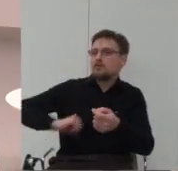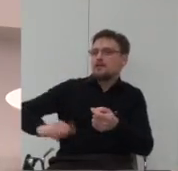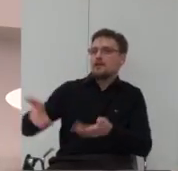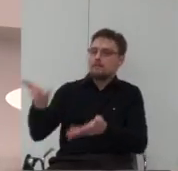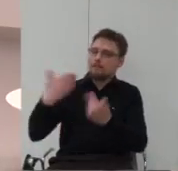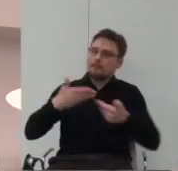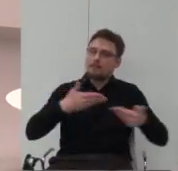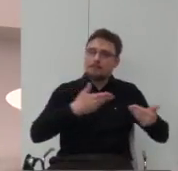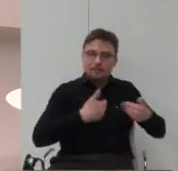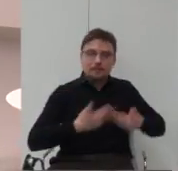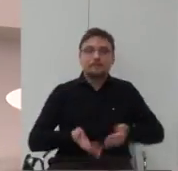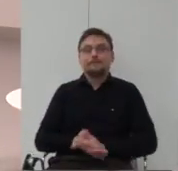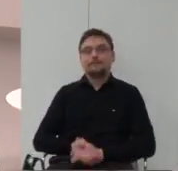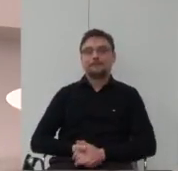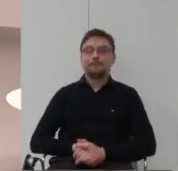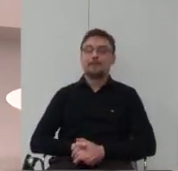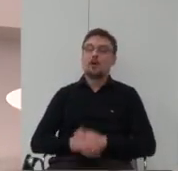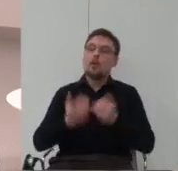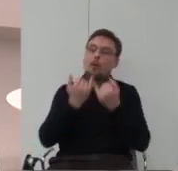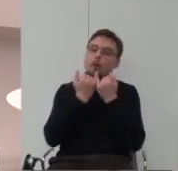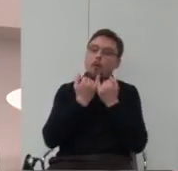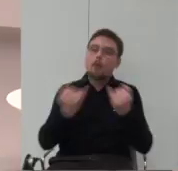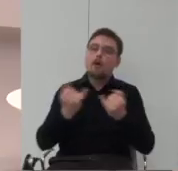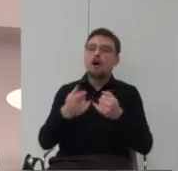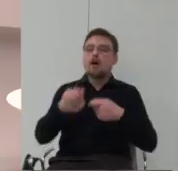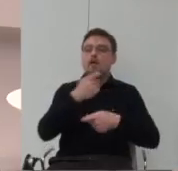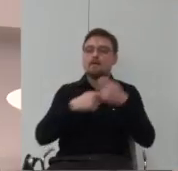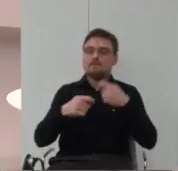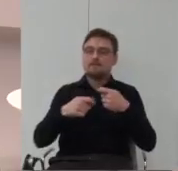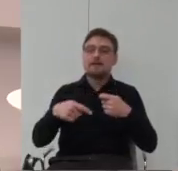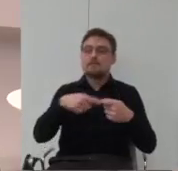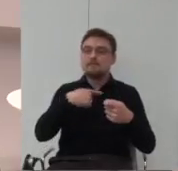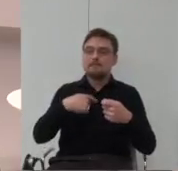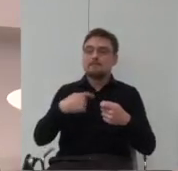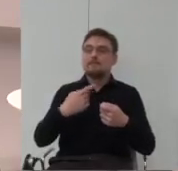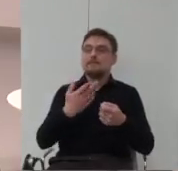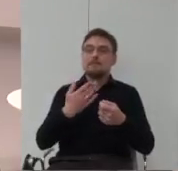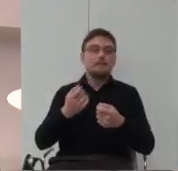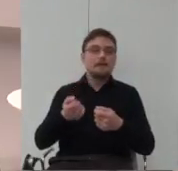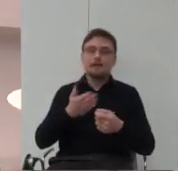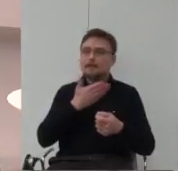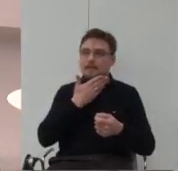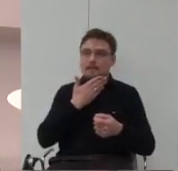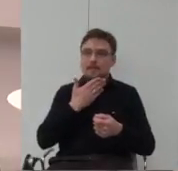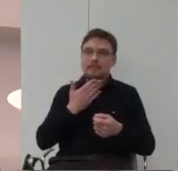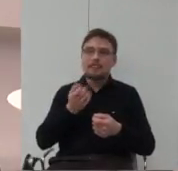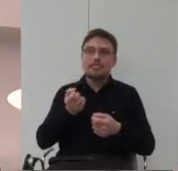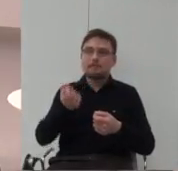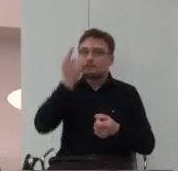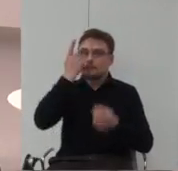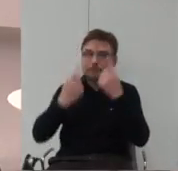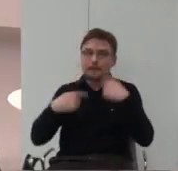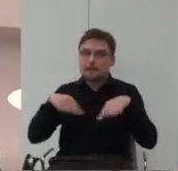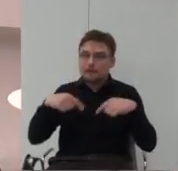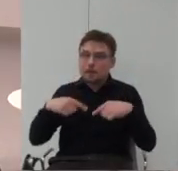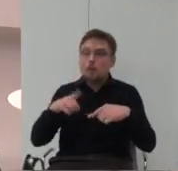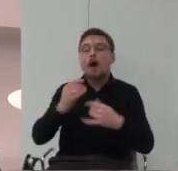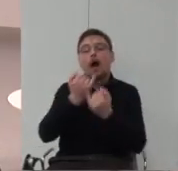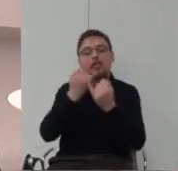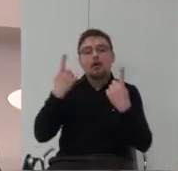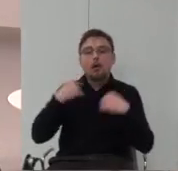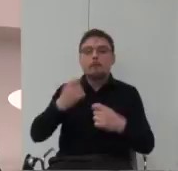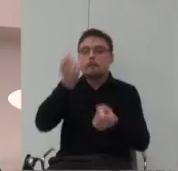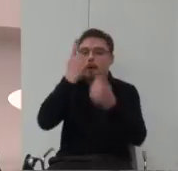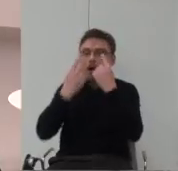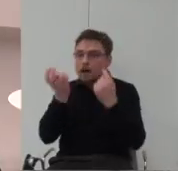jesteśmy bardzo otwarci na pomysły, na inspiracje i na te rozwiązania, na które niekoniecznie